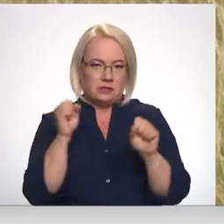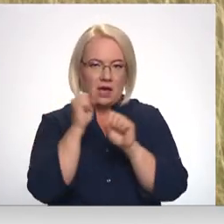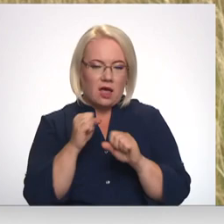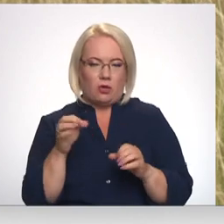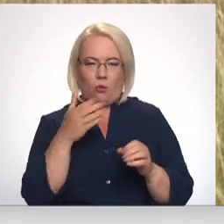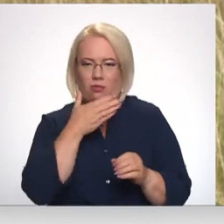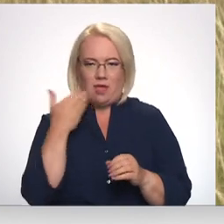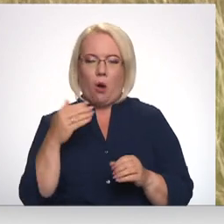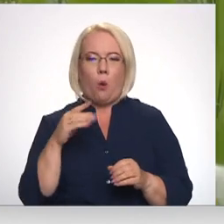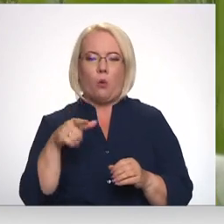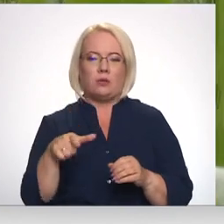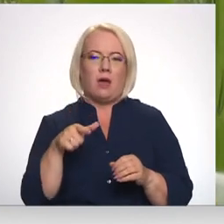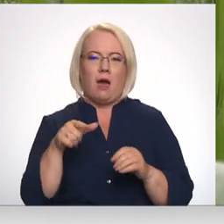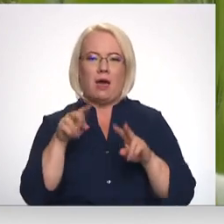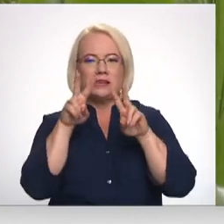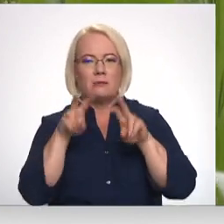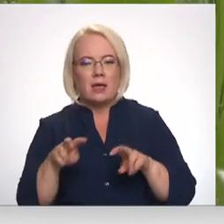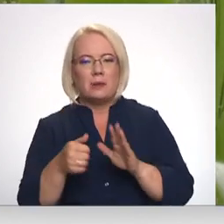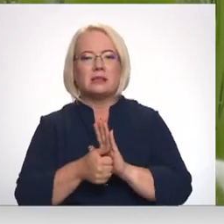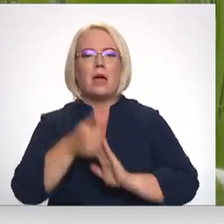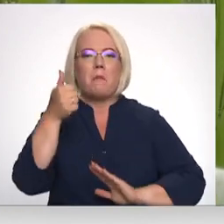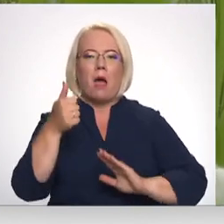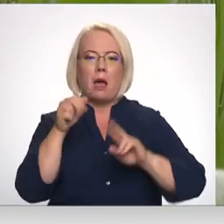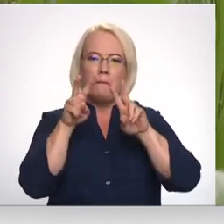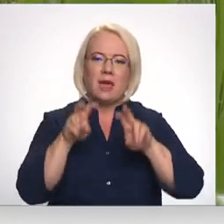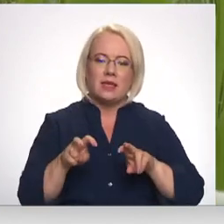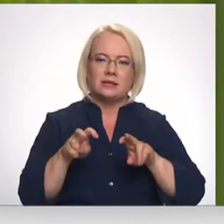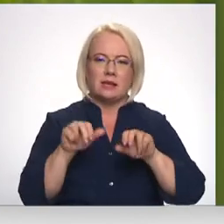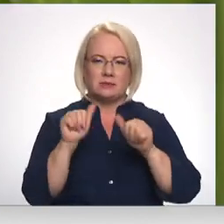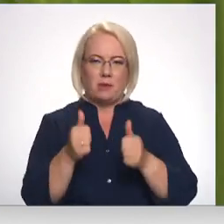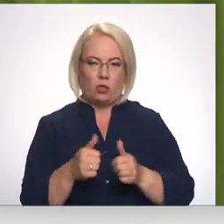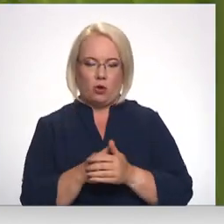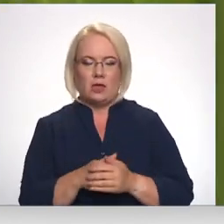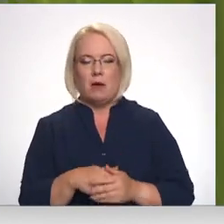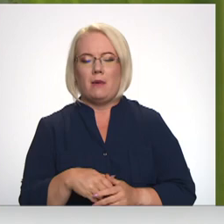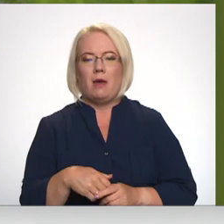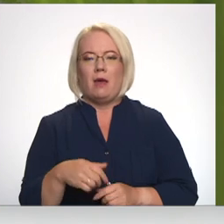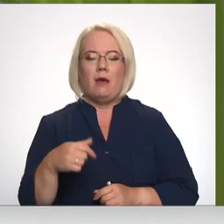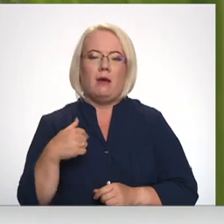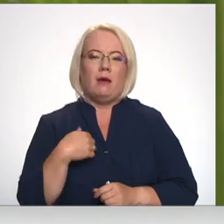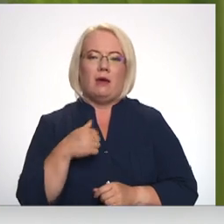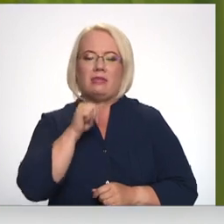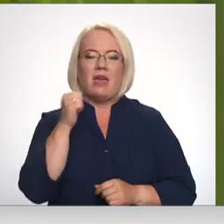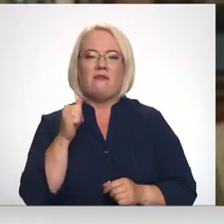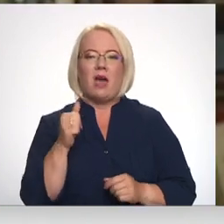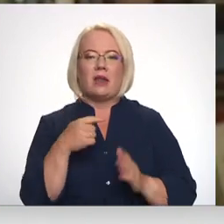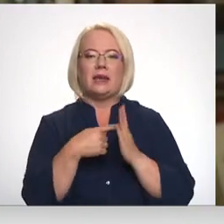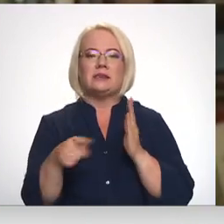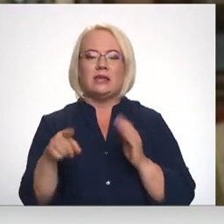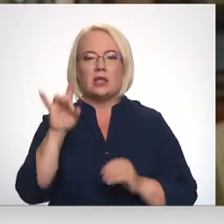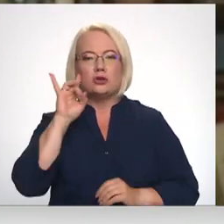nav veikti pēc labākajām pētniecības metodēm un tradīcijām. Mums nevar izslēgt arī tā saucamo super